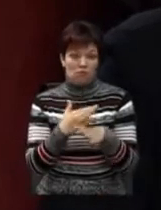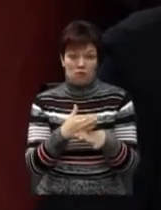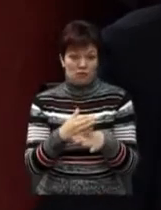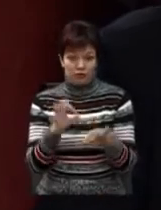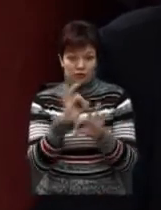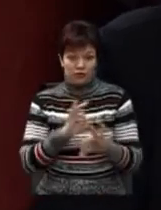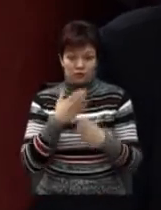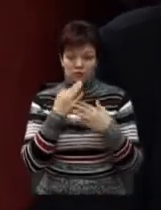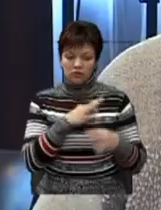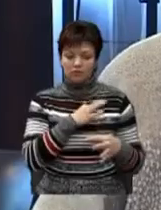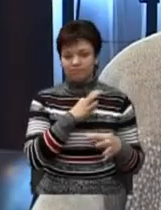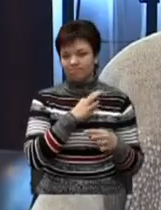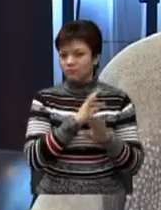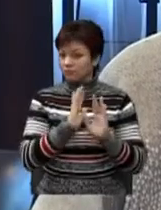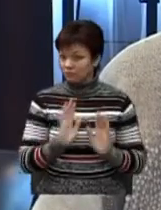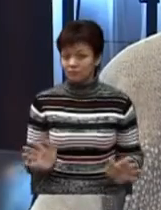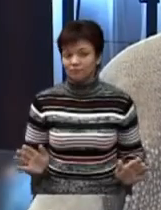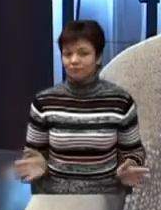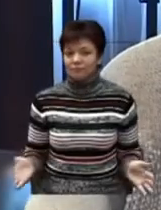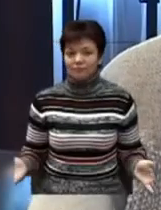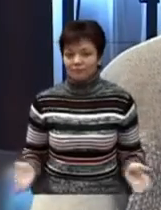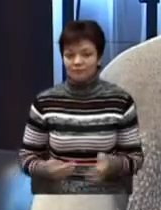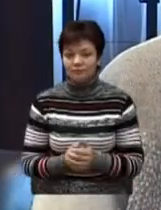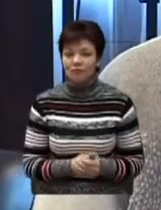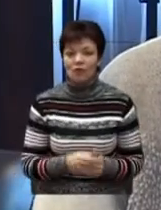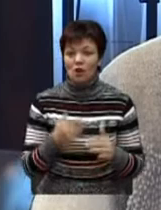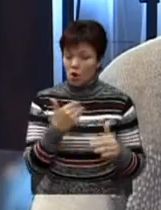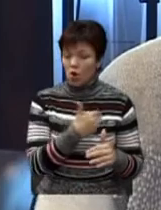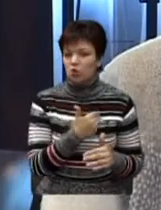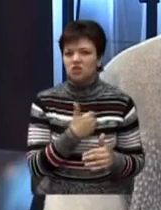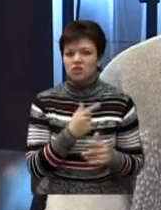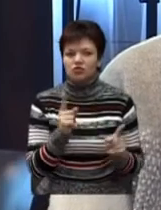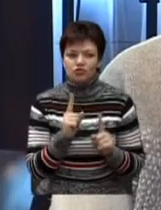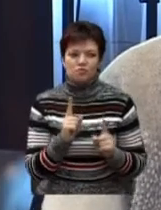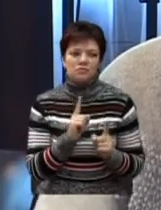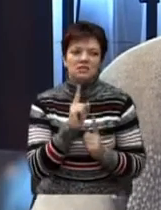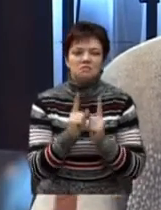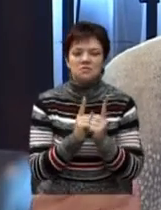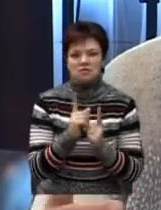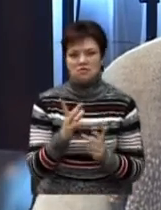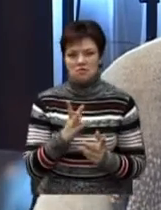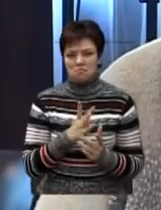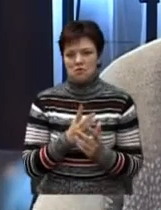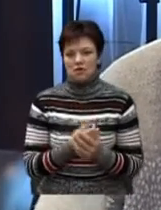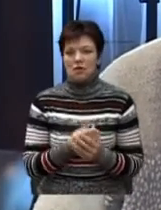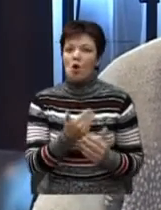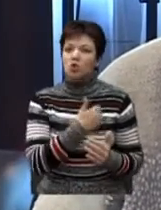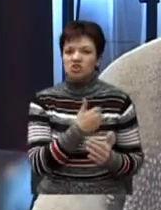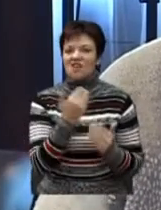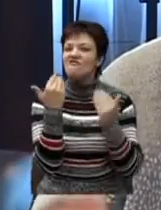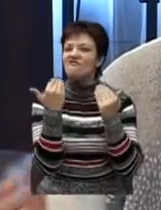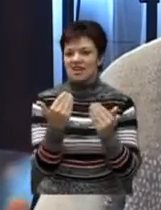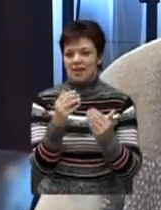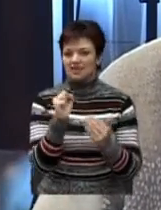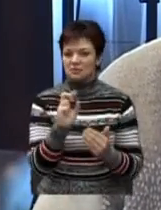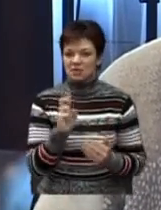все нет до этого дела. Вот. Ну, хотелось бы, чтобы, когда вы станете мэром, мы